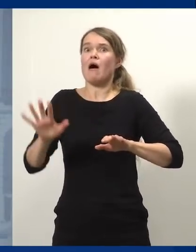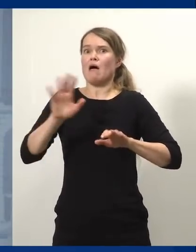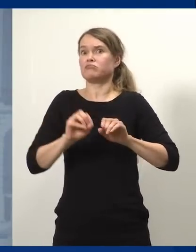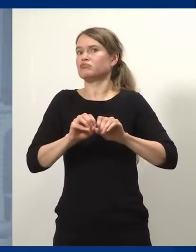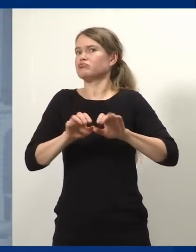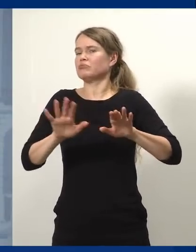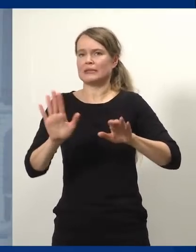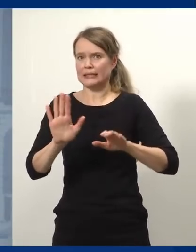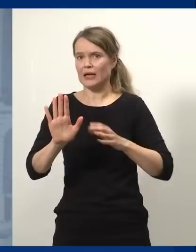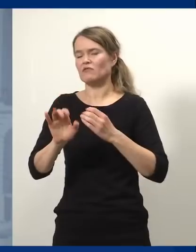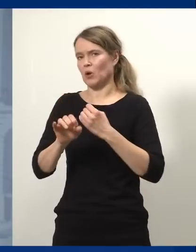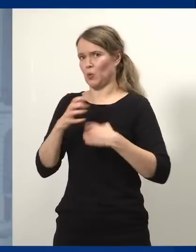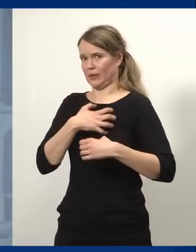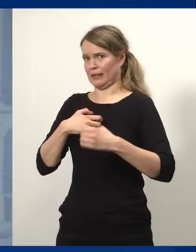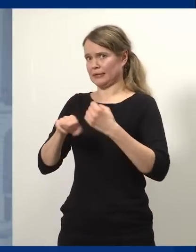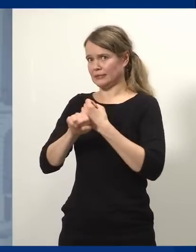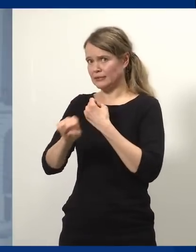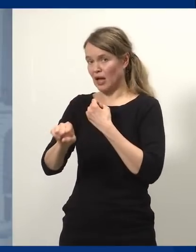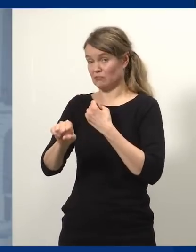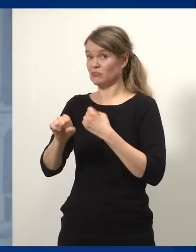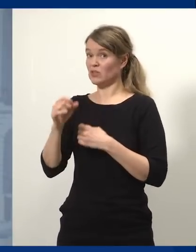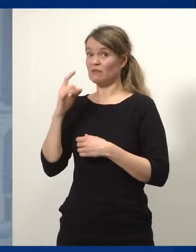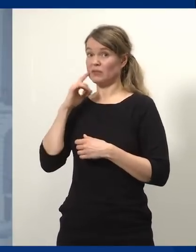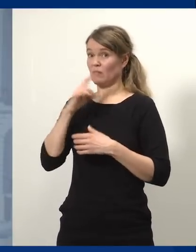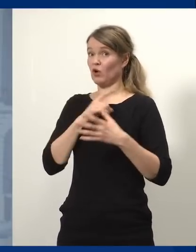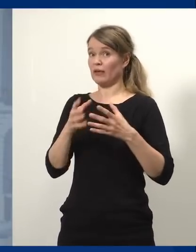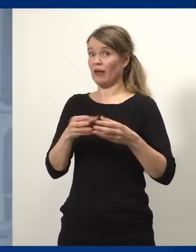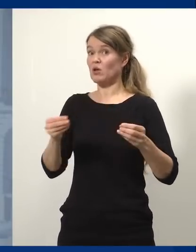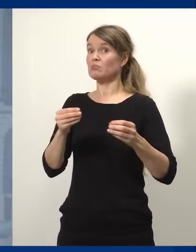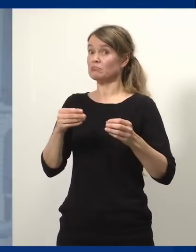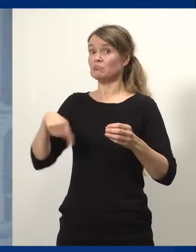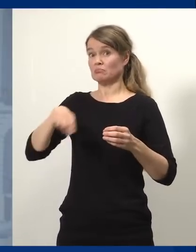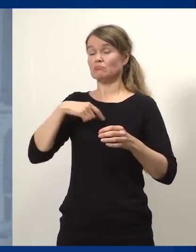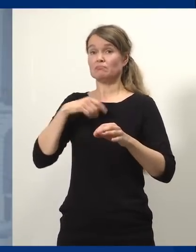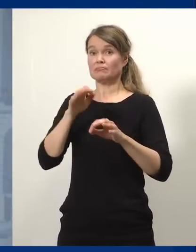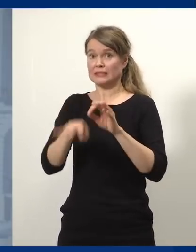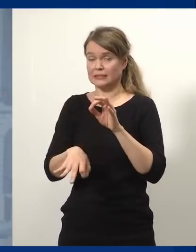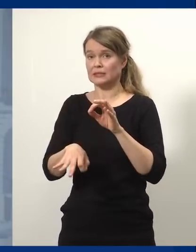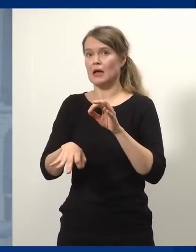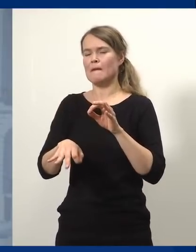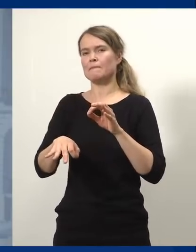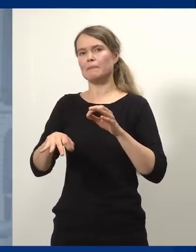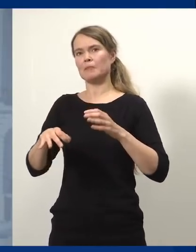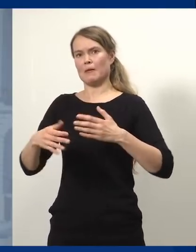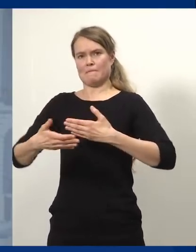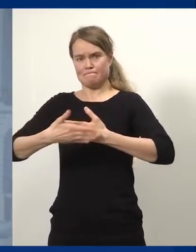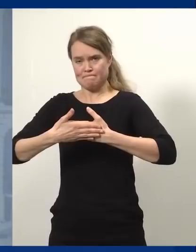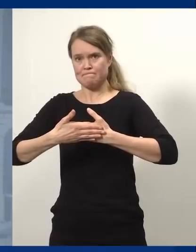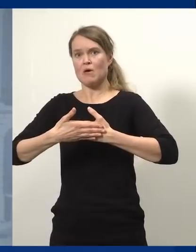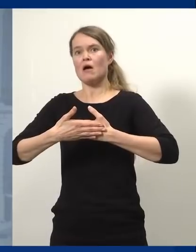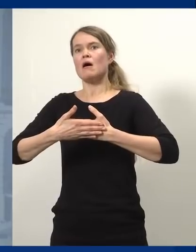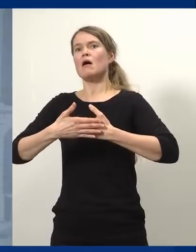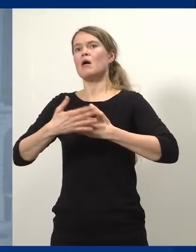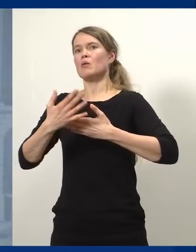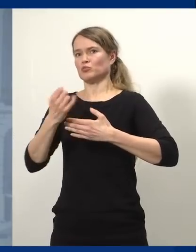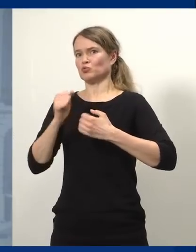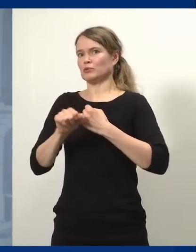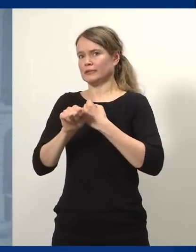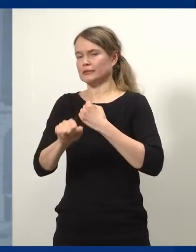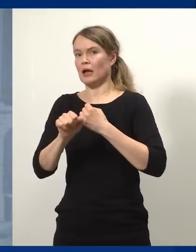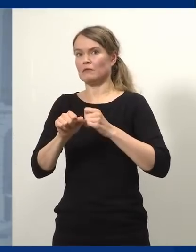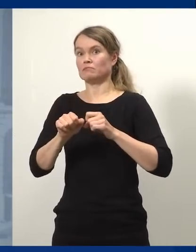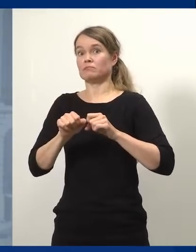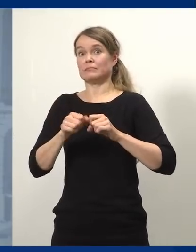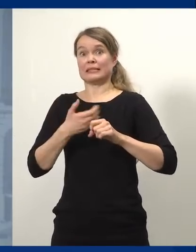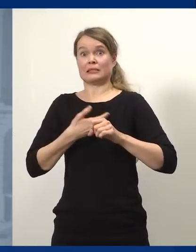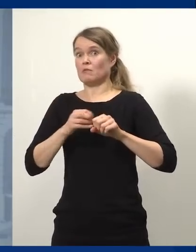mielestäni siinä onnistuimme. Eli tämä sulku teki sen, että tauti ei levinnyt muualle Suomeen sillä tavalla kuin se olisi voinut